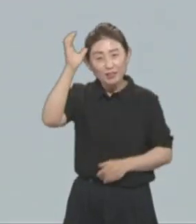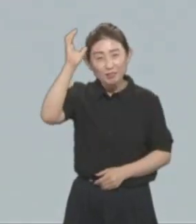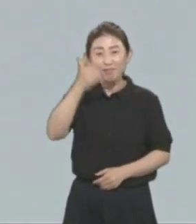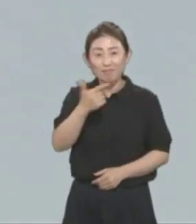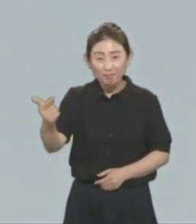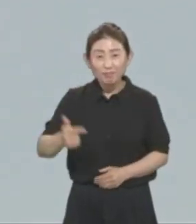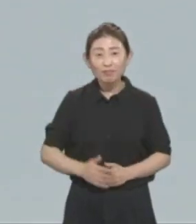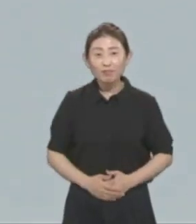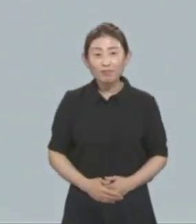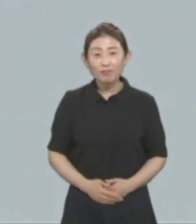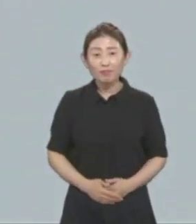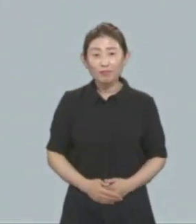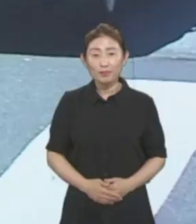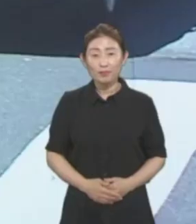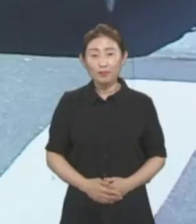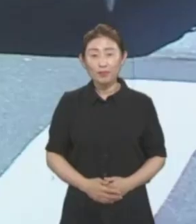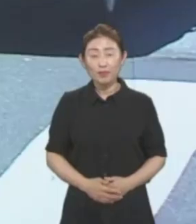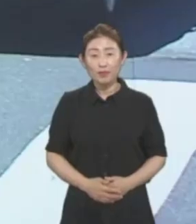정석영입니다.